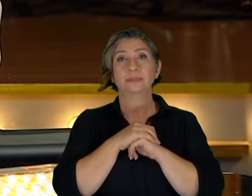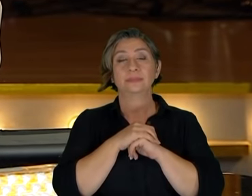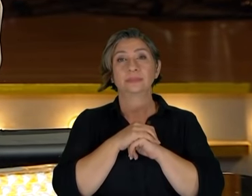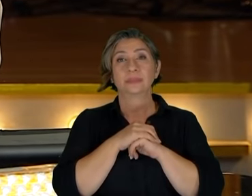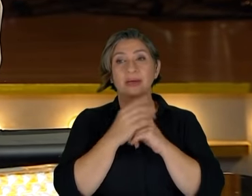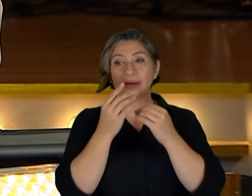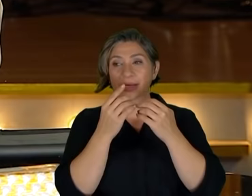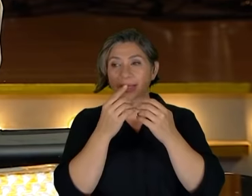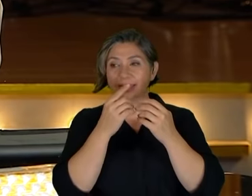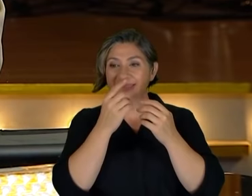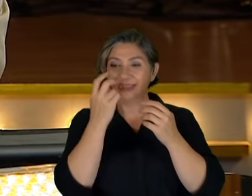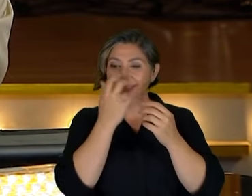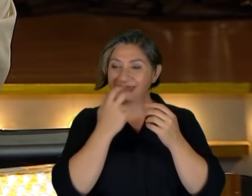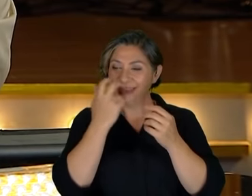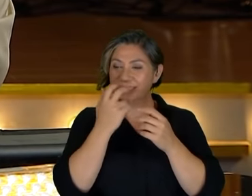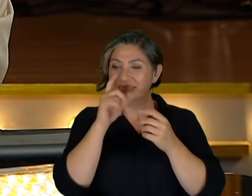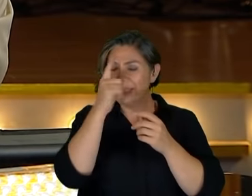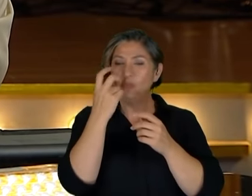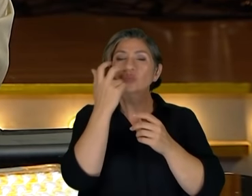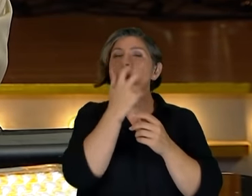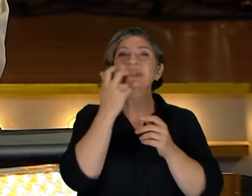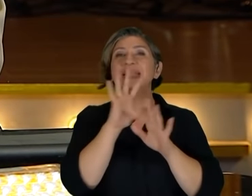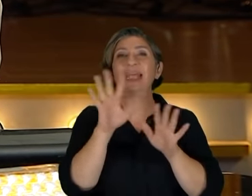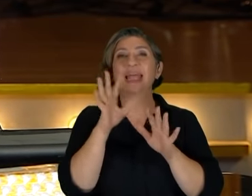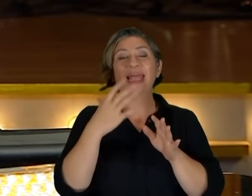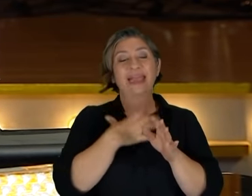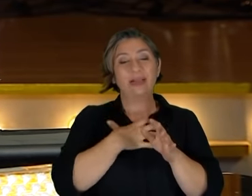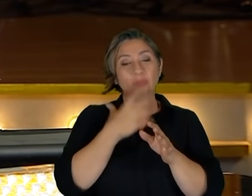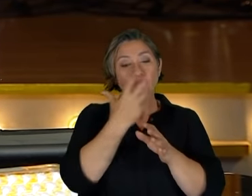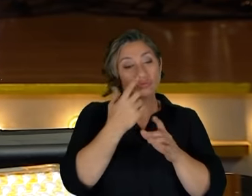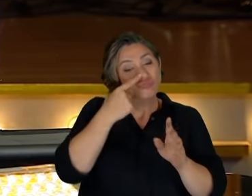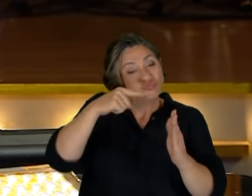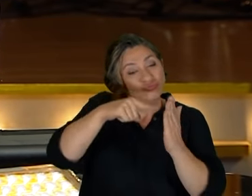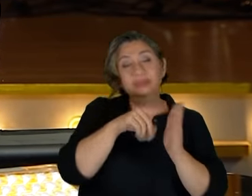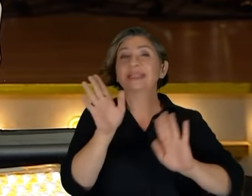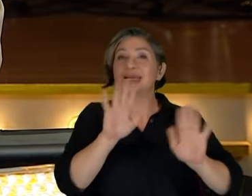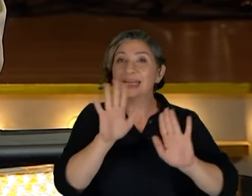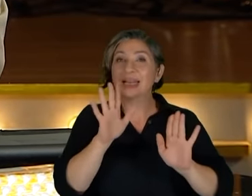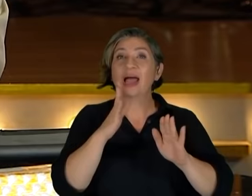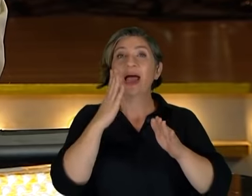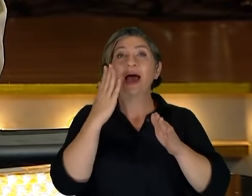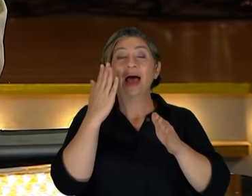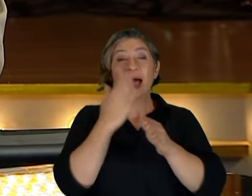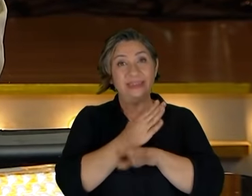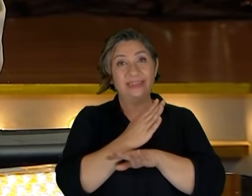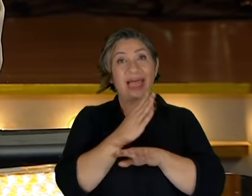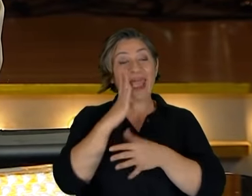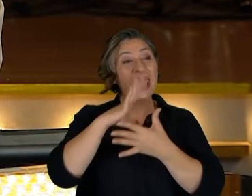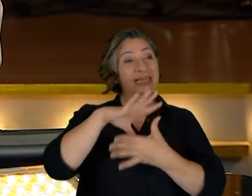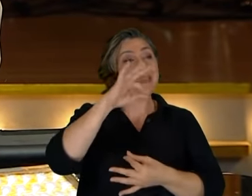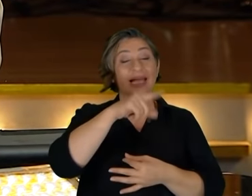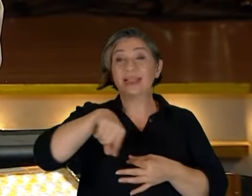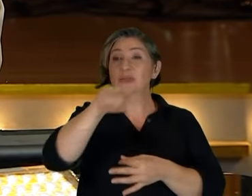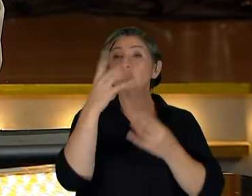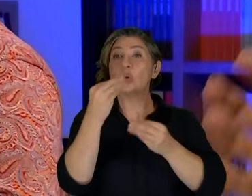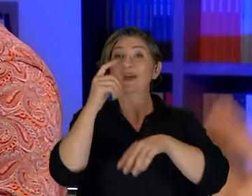entertainer gibisin değil mi sahnede? Yani sadece müzisyen değil, kendi müziğinde ısrarlı bir insan gibi değil. Aslında insanların çok